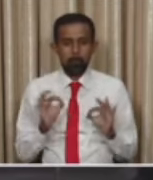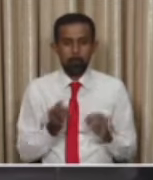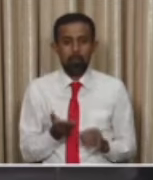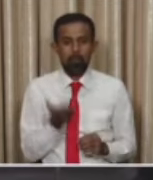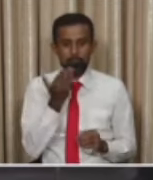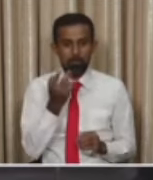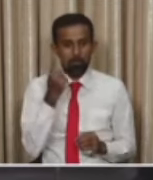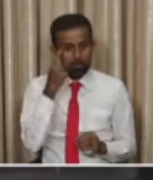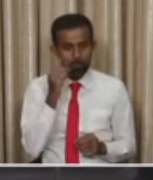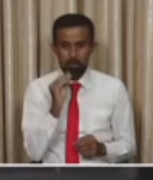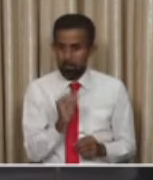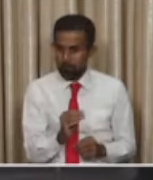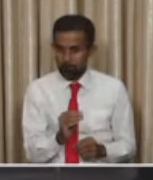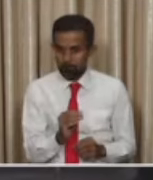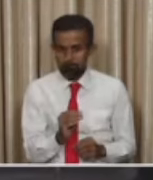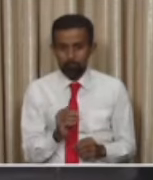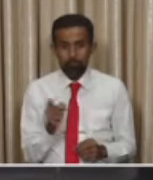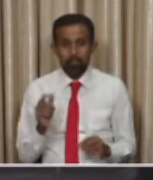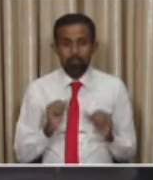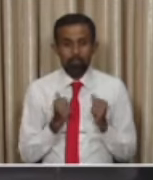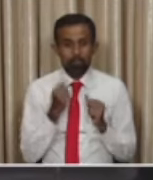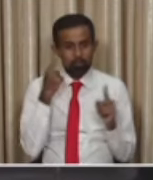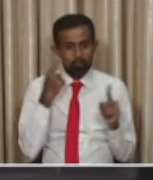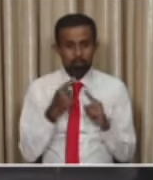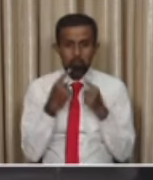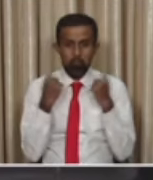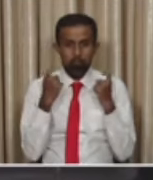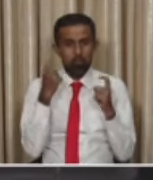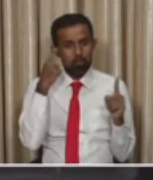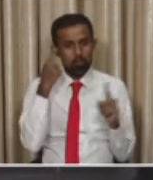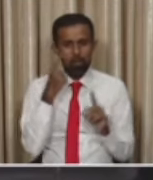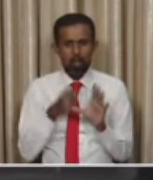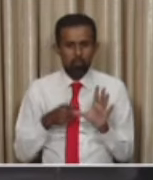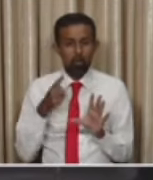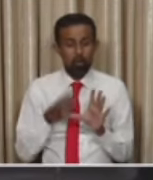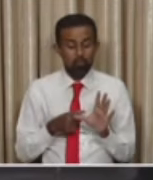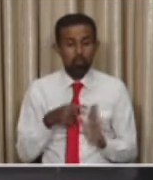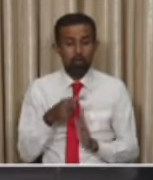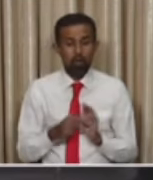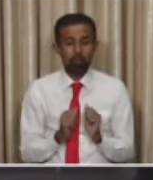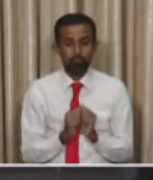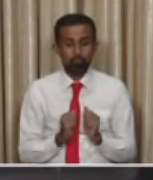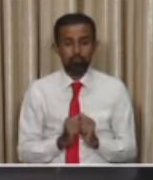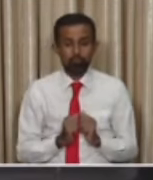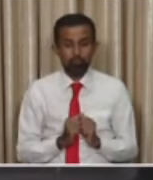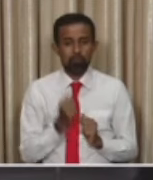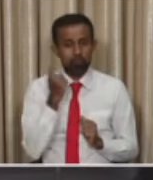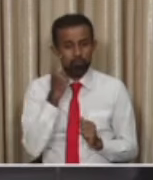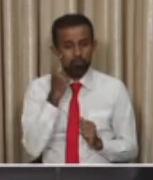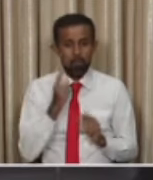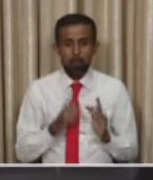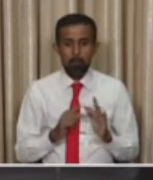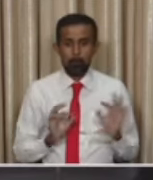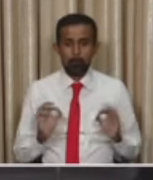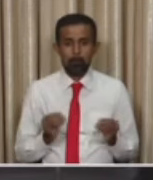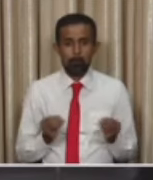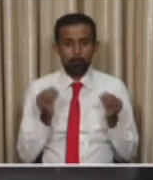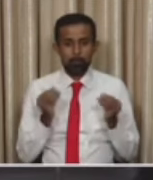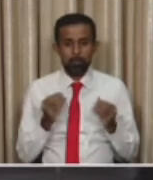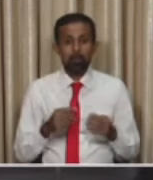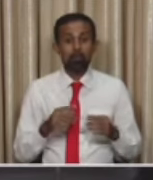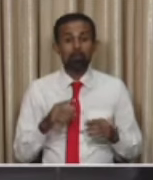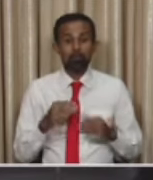ගැන හිතලා ඔවුන් ජීවත් වීම ගැන හිතලා, ඔවුන්ගේ අභිමානය ගැන හිතලා, ඔවුන් අවුරුදු ගාණක් රටට සේවය කරපු ගැන හිතලා පොලිය වැඩි කරනවා නම් ස්ටෙප් බයි